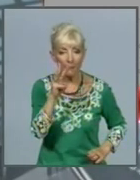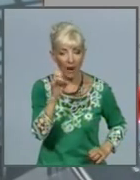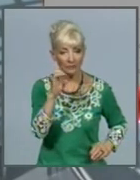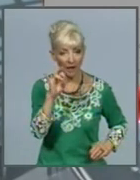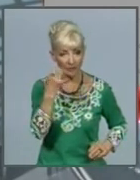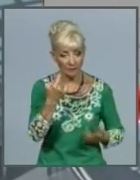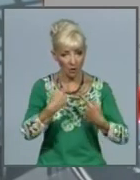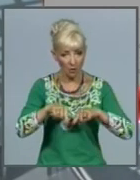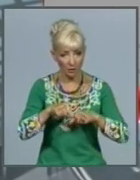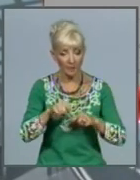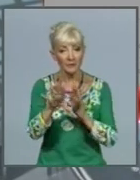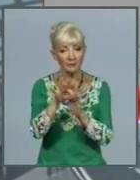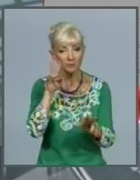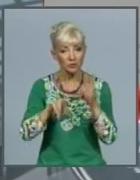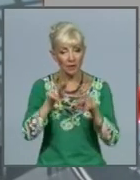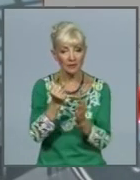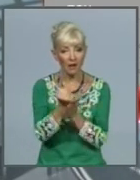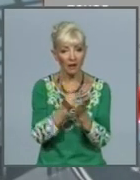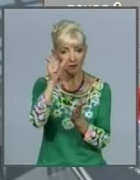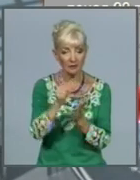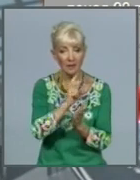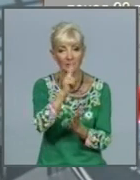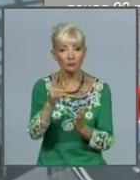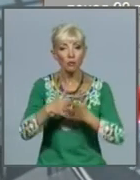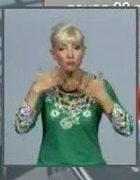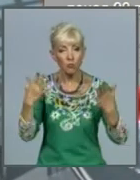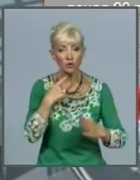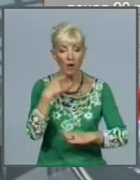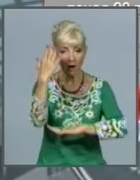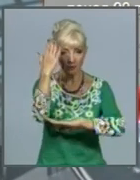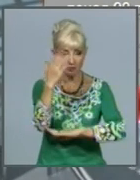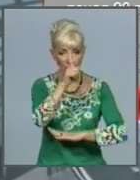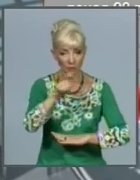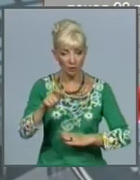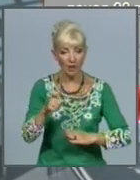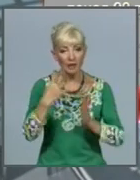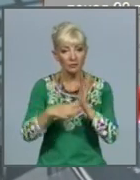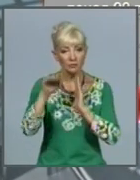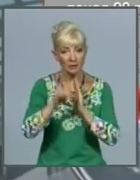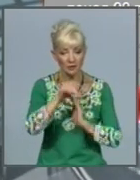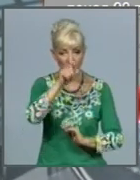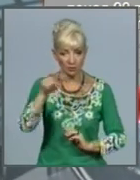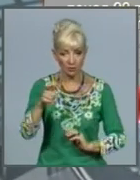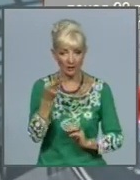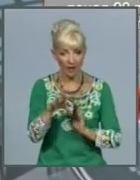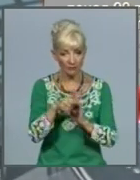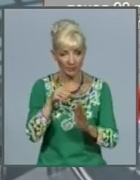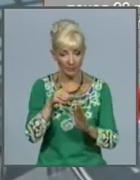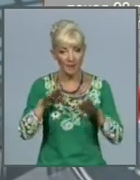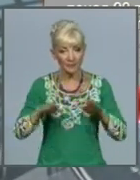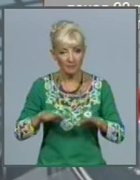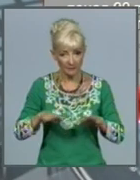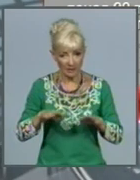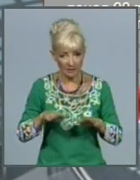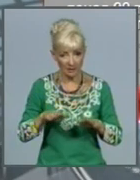за якого подано більше голосів виборців. Понад 90 тисяч виборців. Для виборів міських голів застосовується